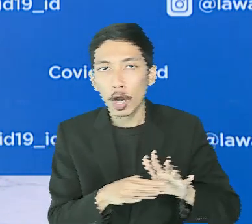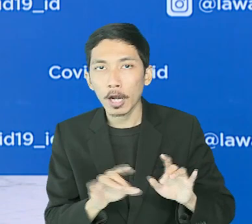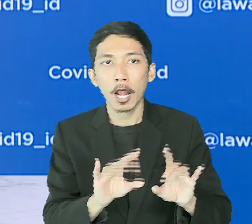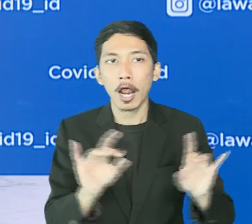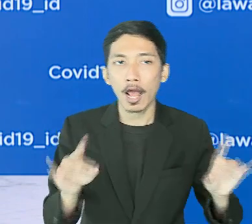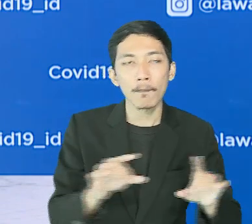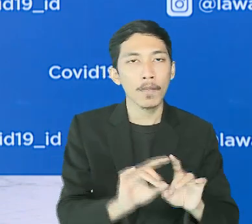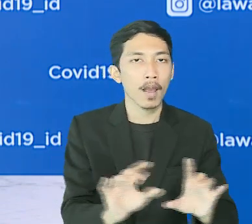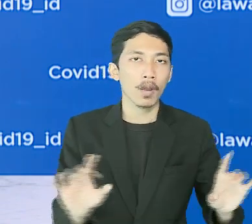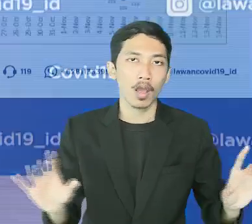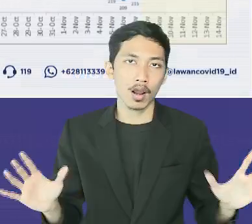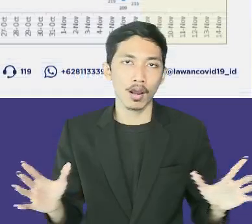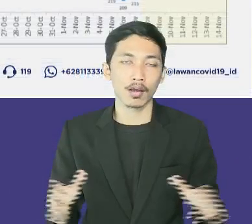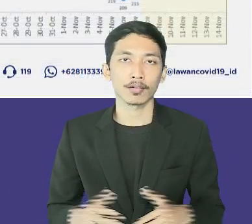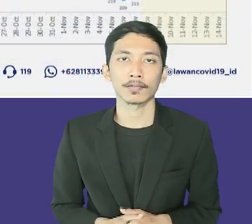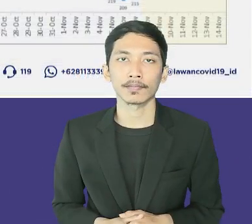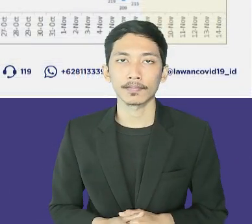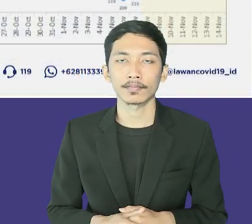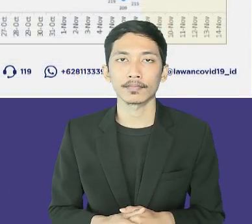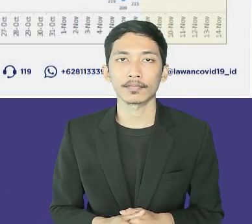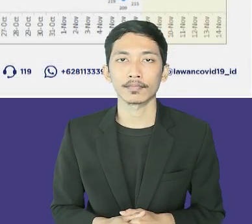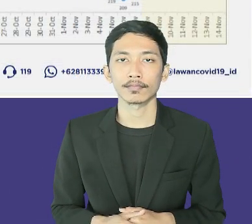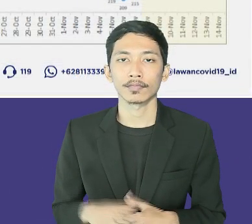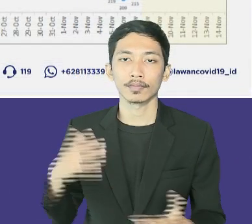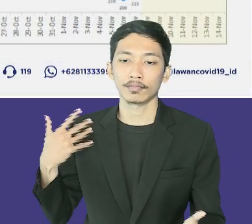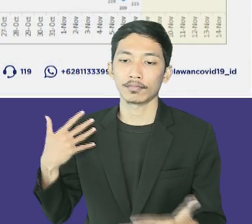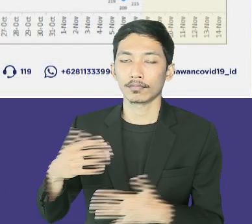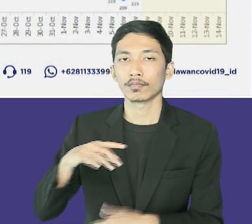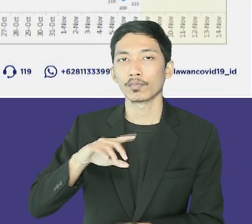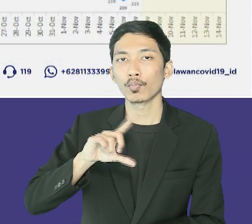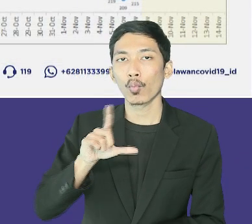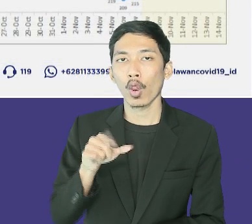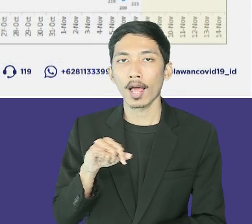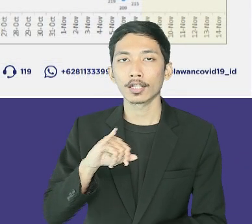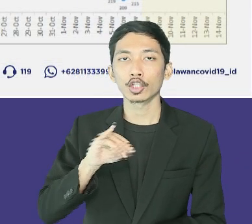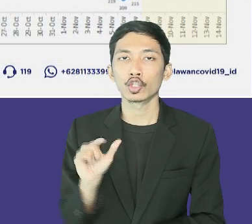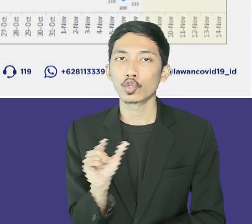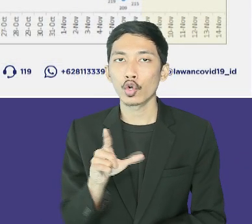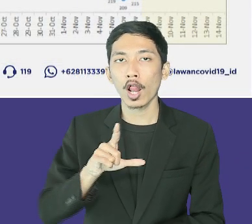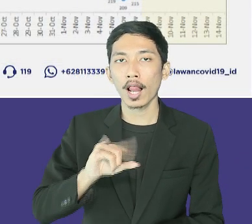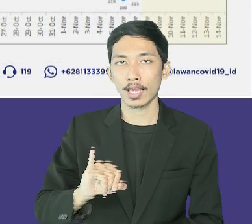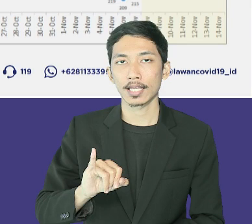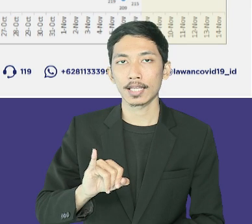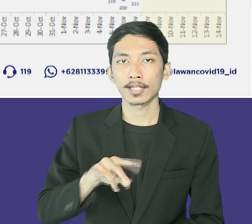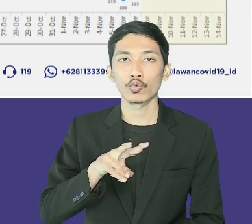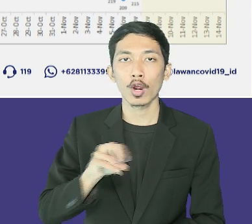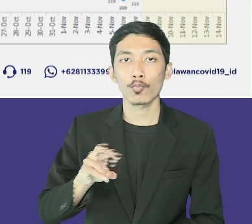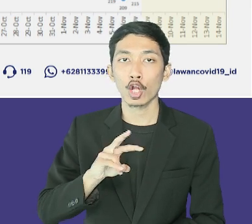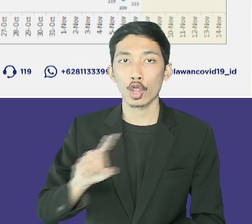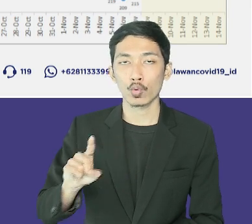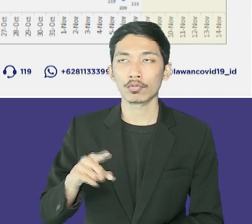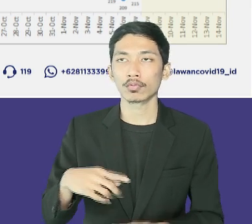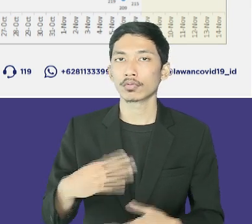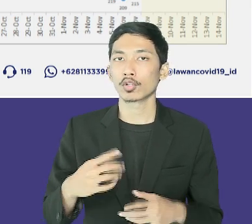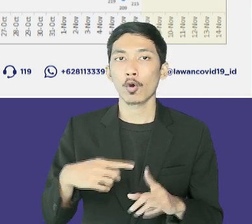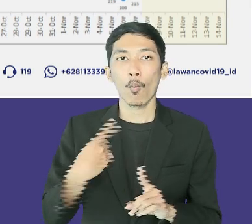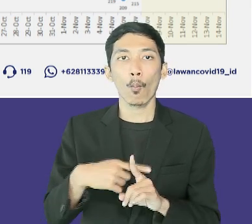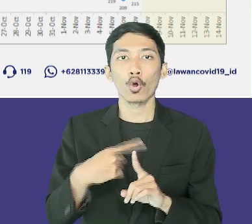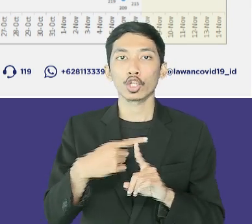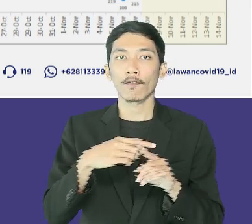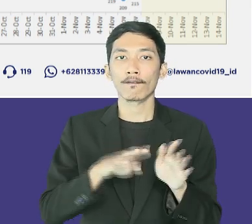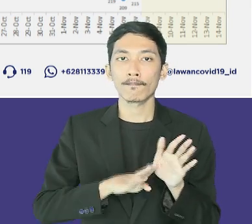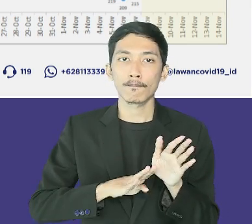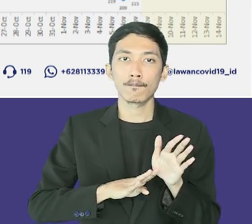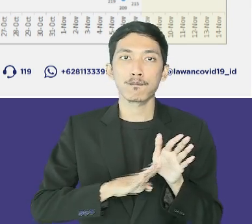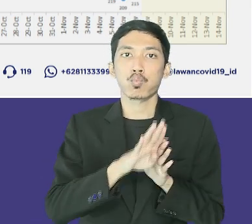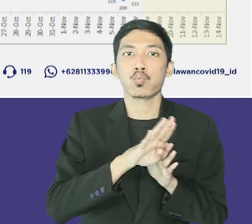tersebut. Hingga bulan Juli 2021, jumlah negara yang mengalami lonjakan kasus